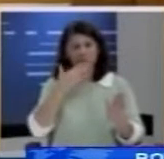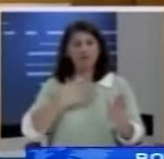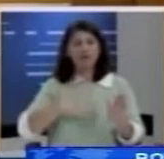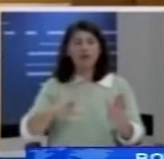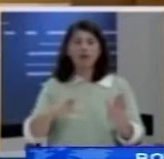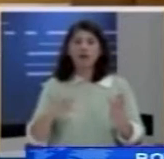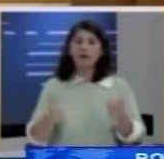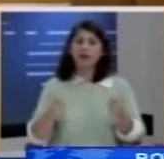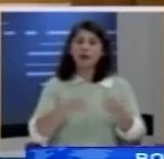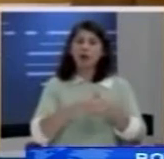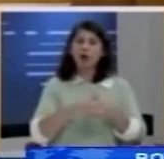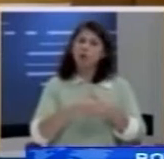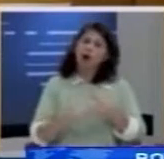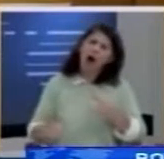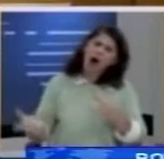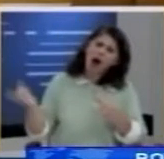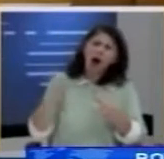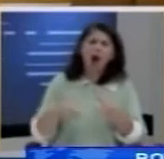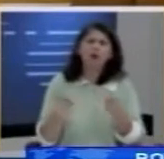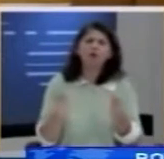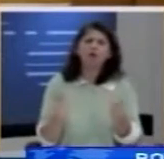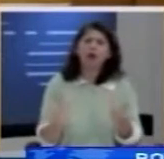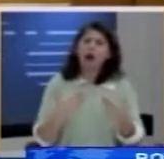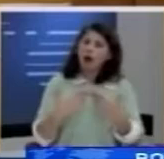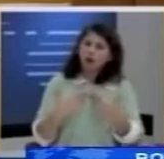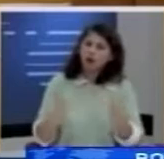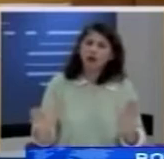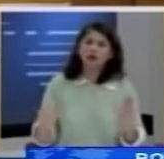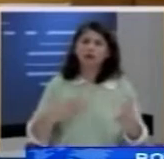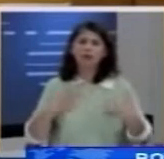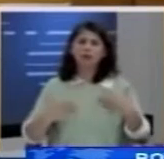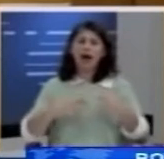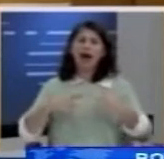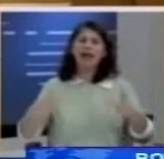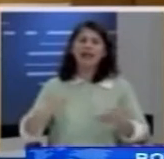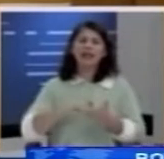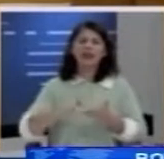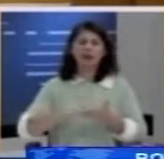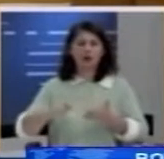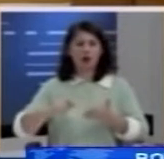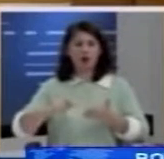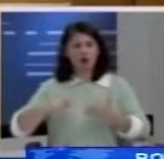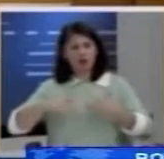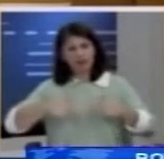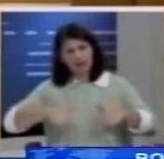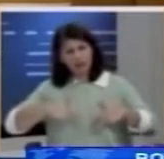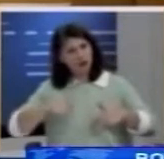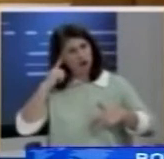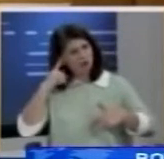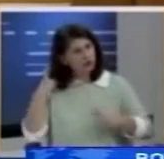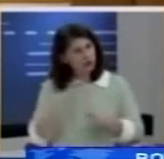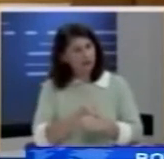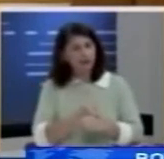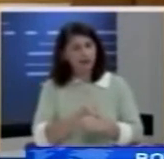λοιπόν να κάνουμε ένα κόμμα αλλιώς. Ανοιχτό, σύγχρονο, αντιγραφειοκρατικό. Και νομίζω ότι τα